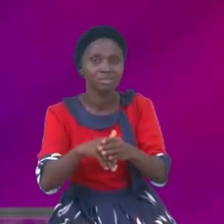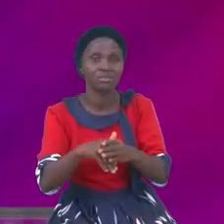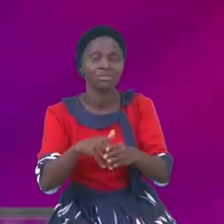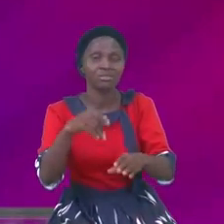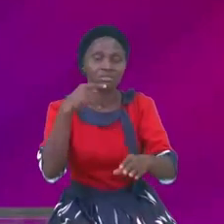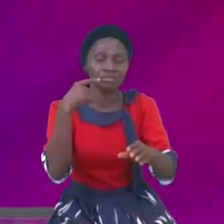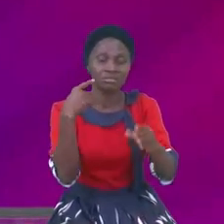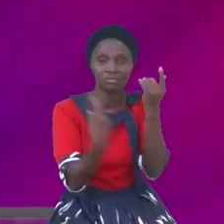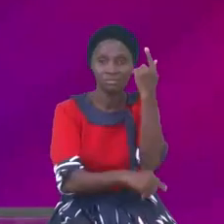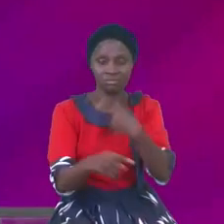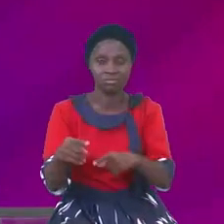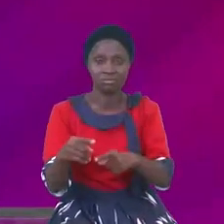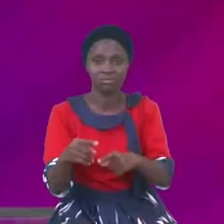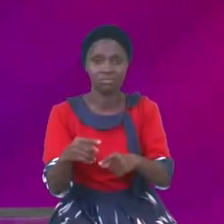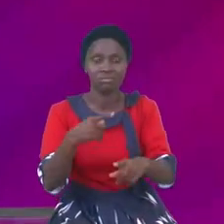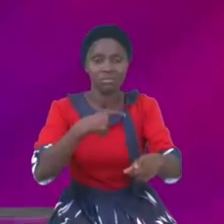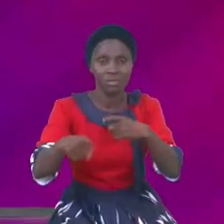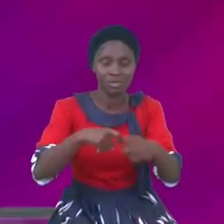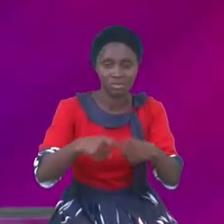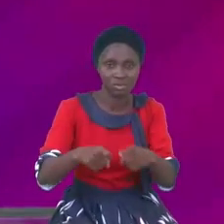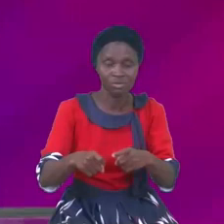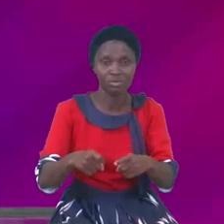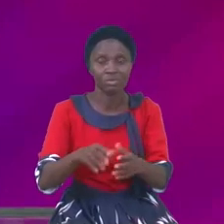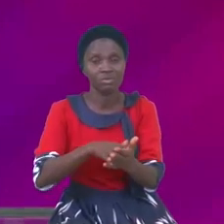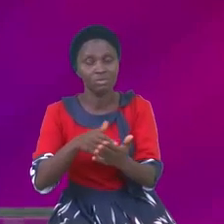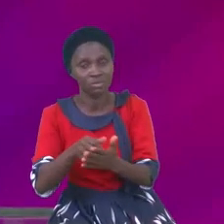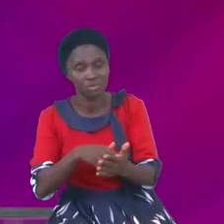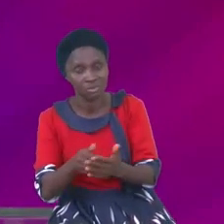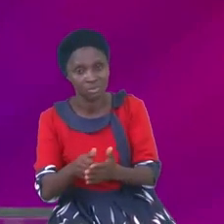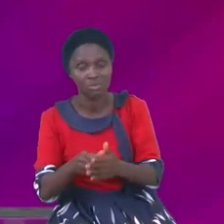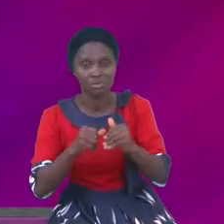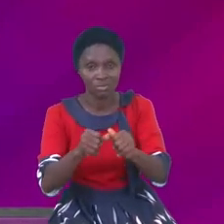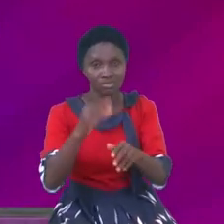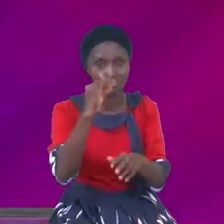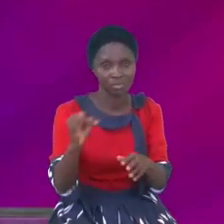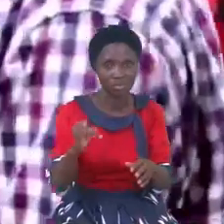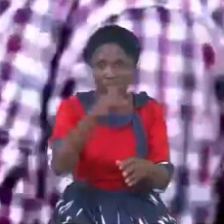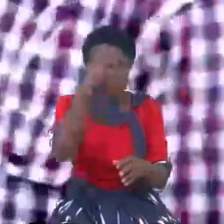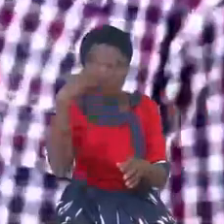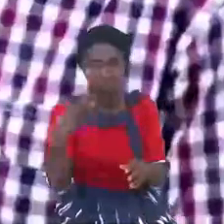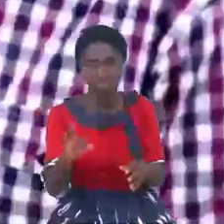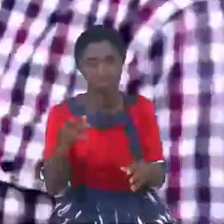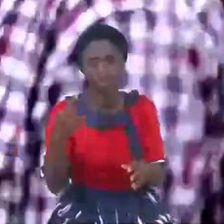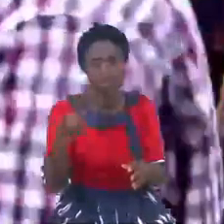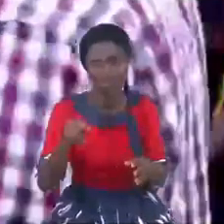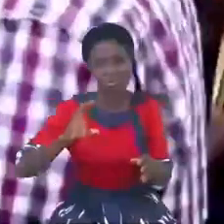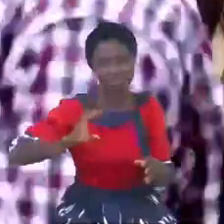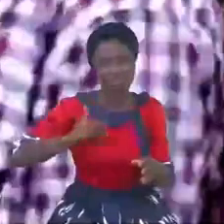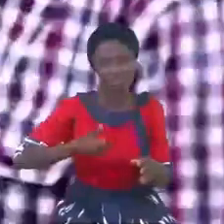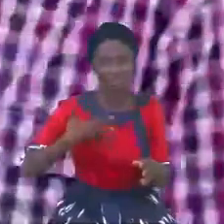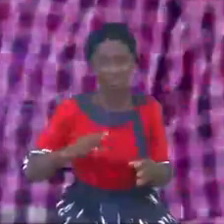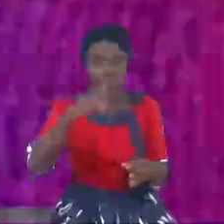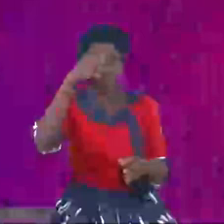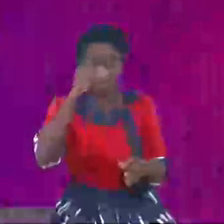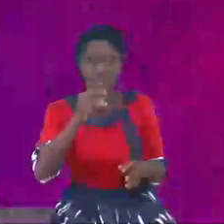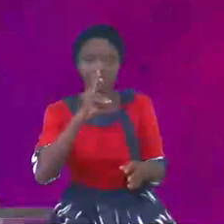les âmes des hommes étaient importantes. C'est la parole du Seigneur. Est-ce que la parole du Seigneur